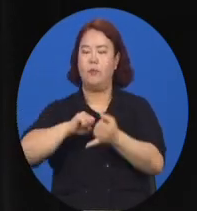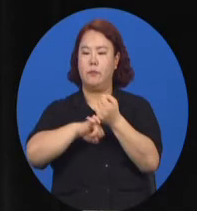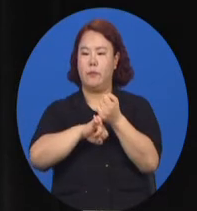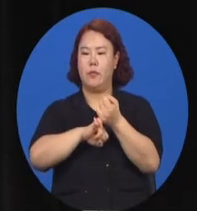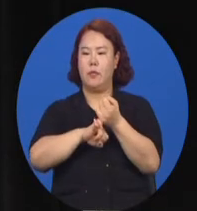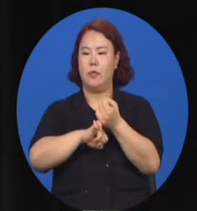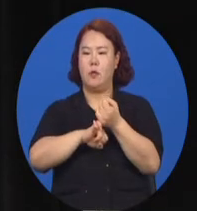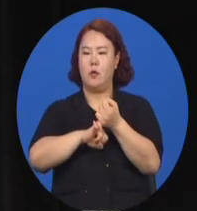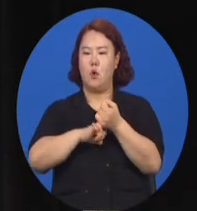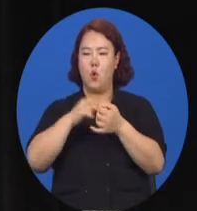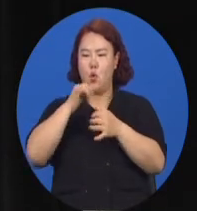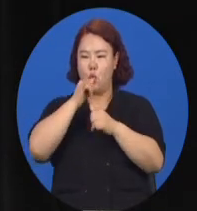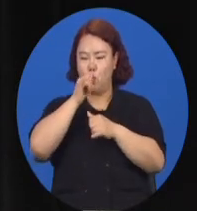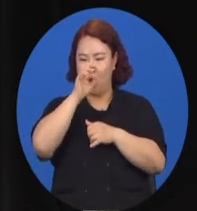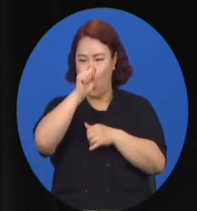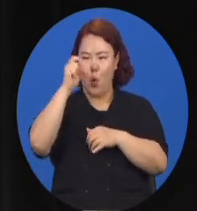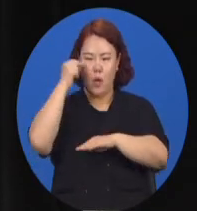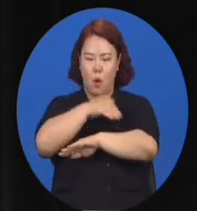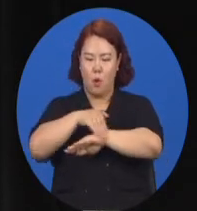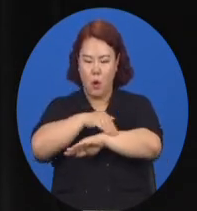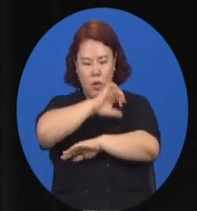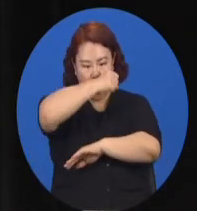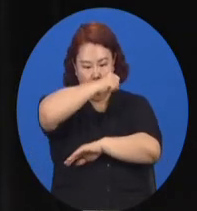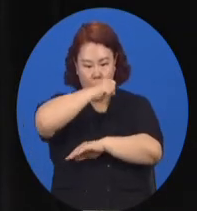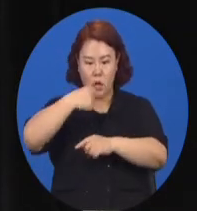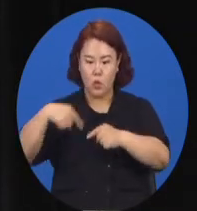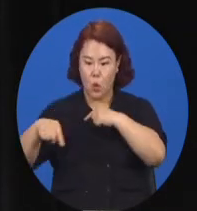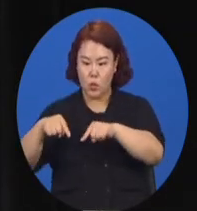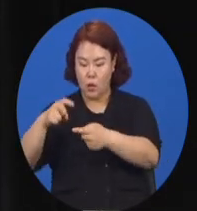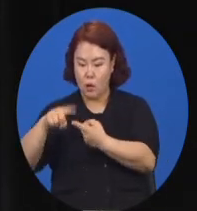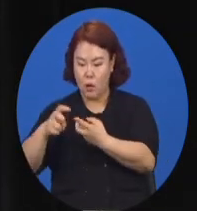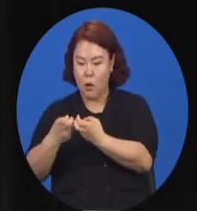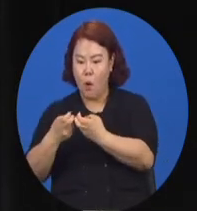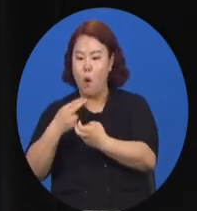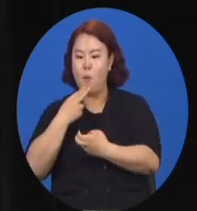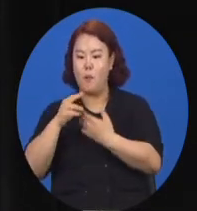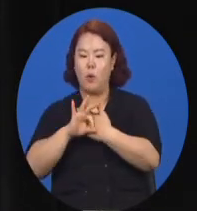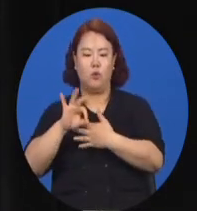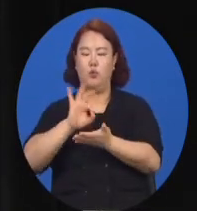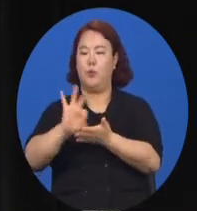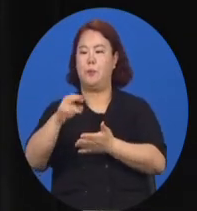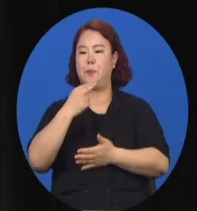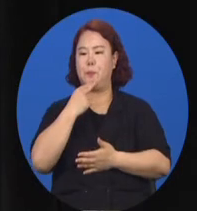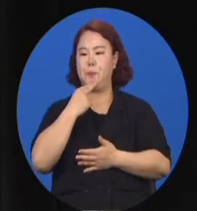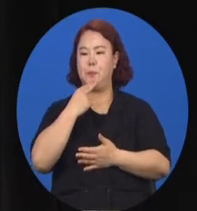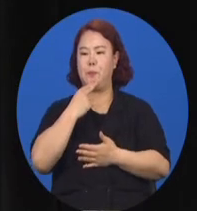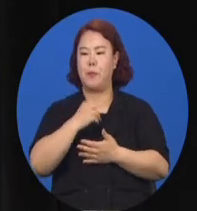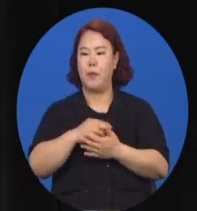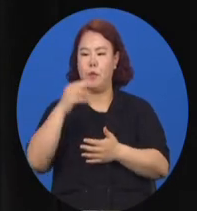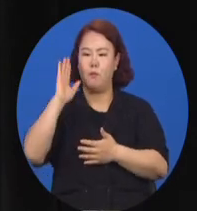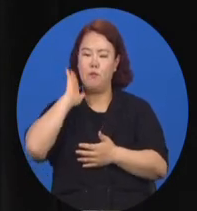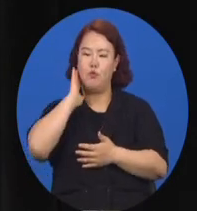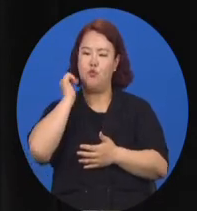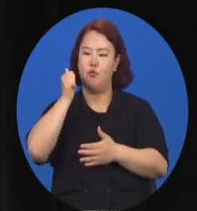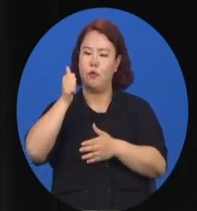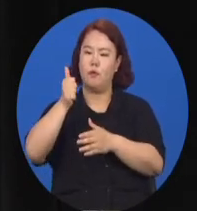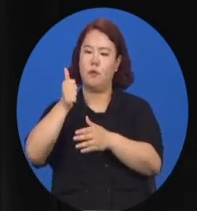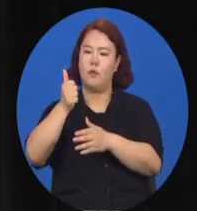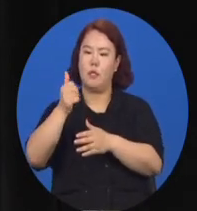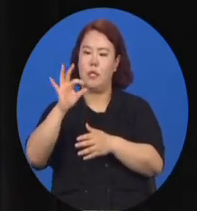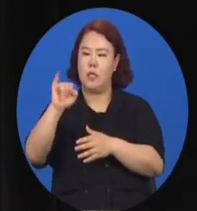계획도 예산과 정책수단이 없으면 아무 소용이 없습니다. 문재인 대통령, 이시영